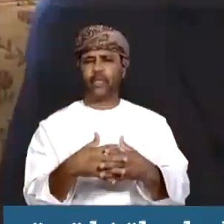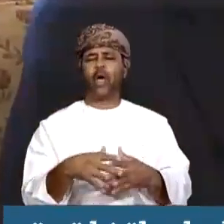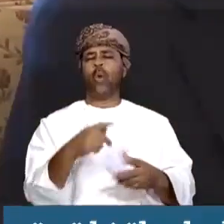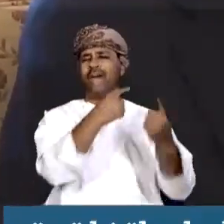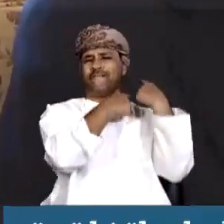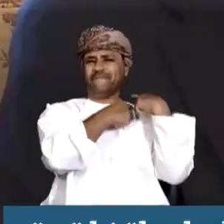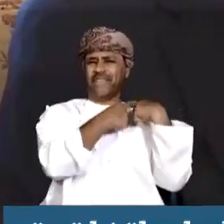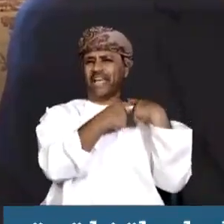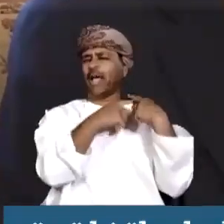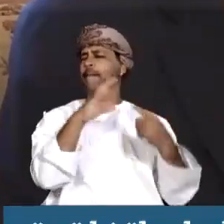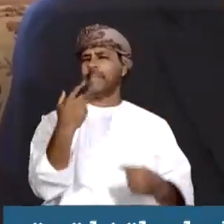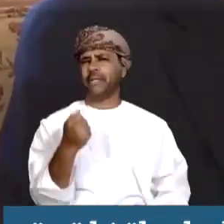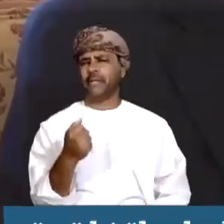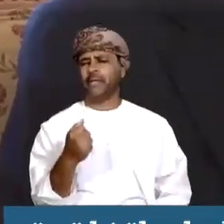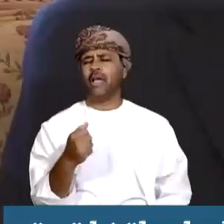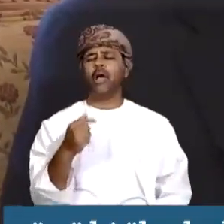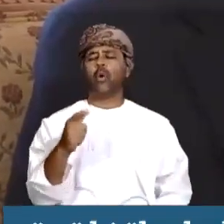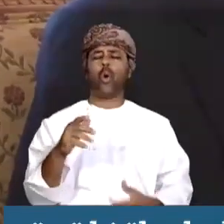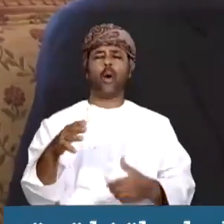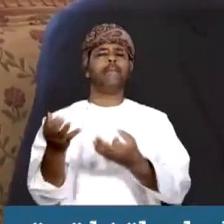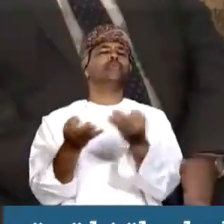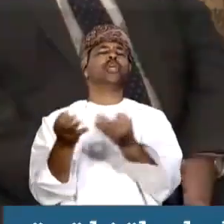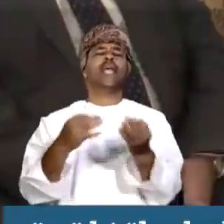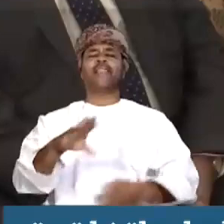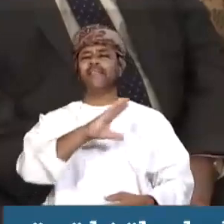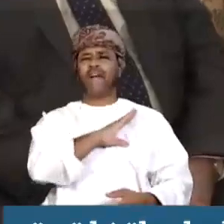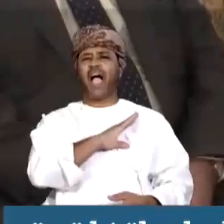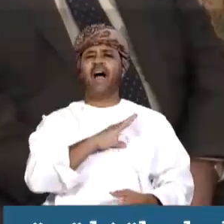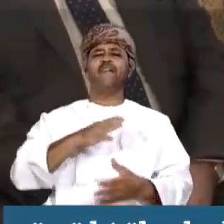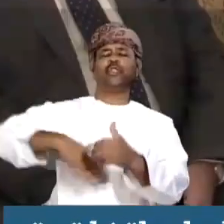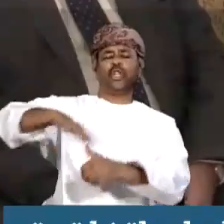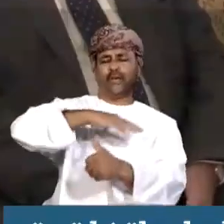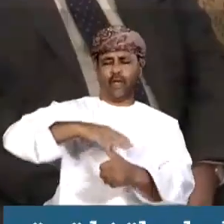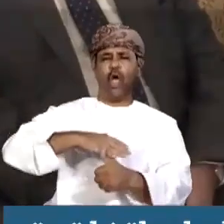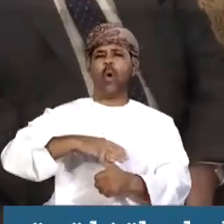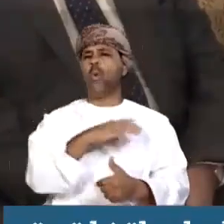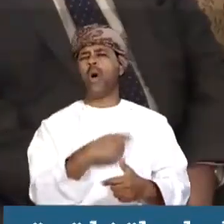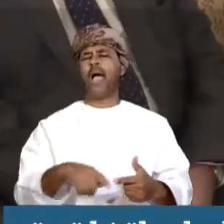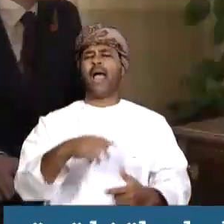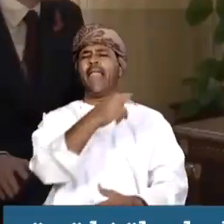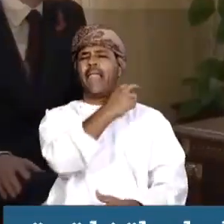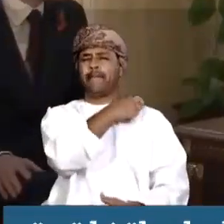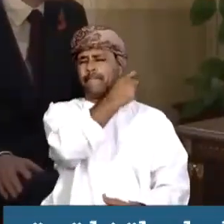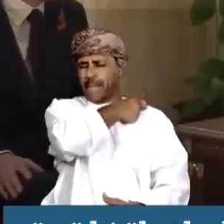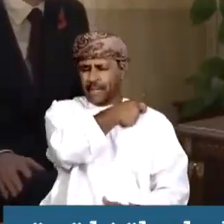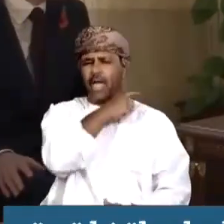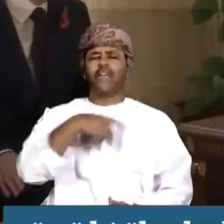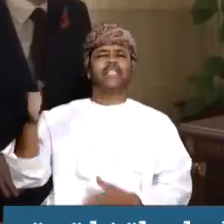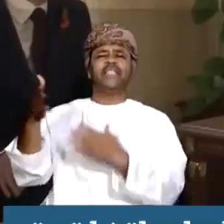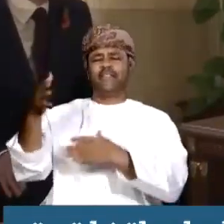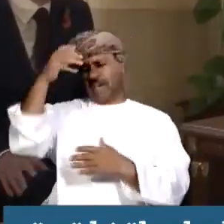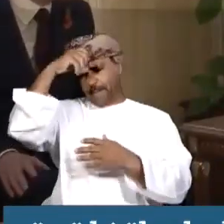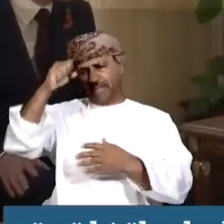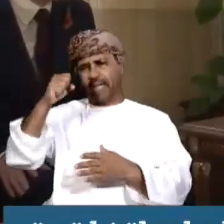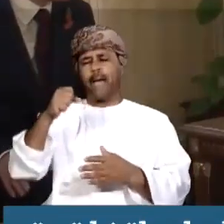السير جون لوريمير كبير مستشار الدفاع في الشرق الأوسط والعميد بحري ملحق الدفاع بالسفارة البريطانية